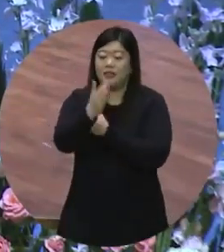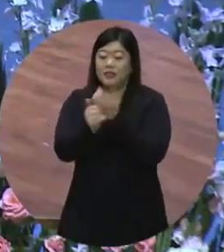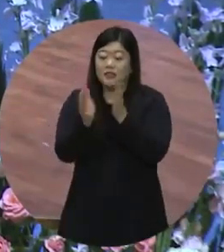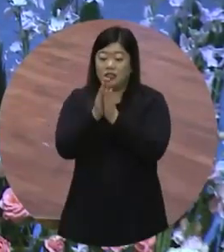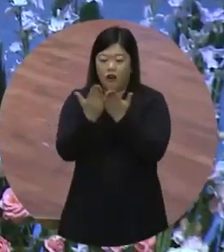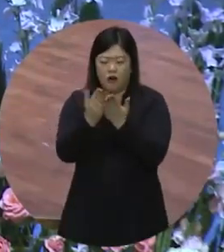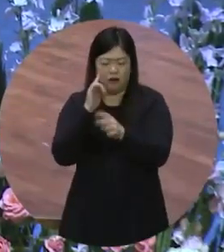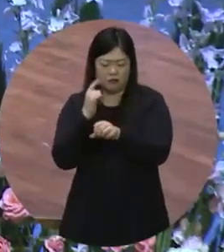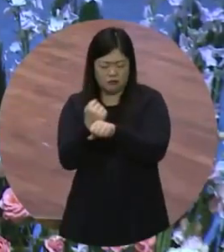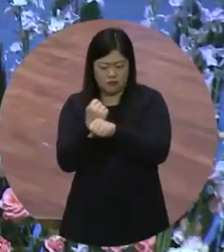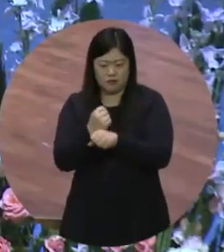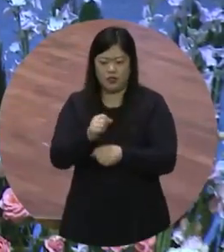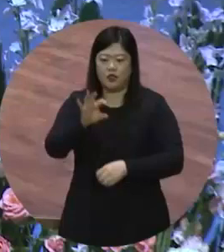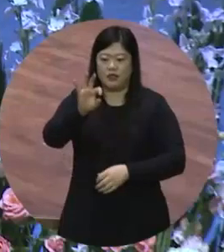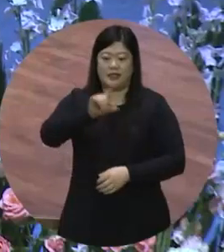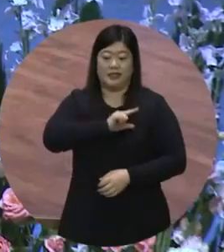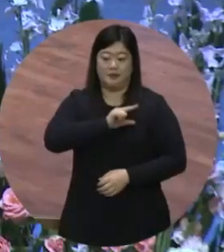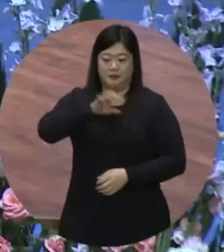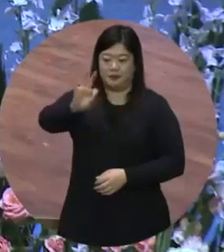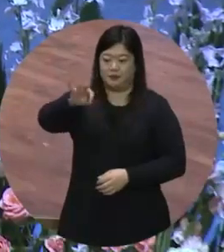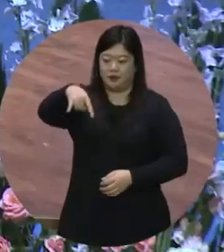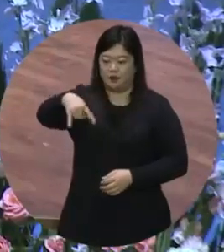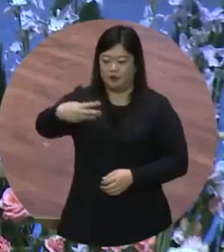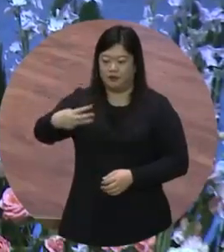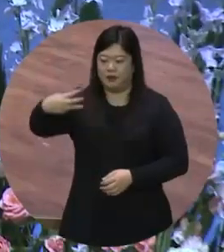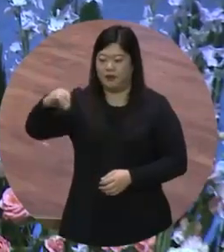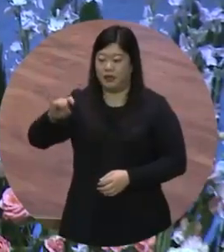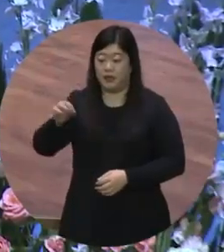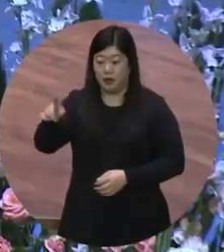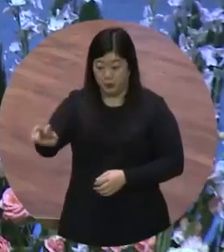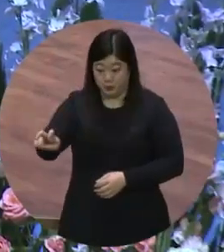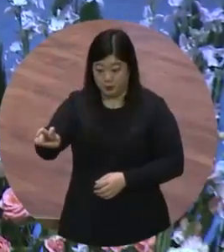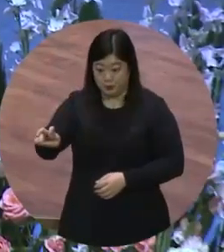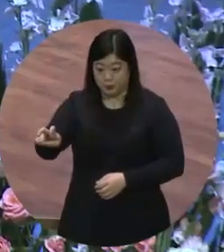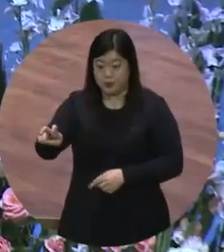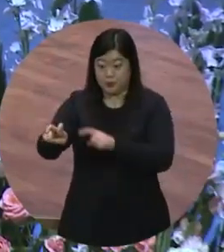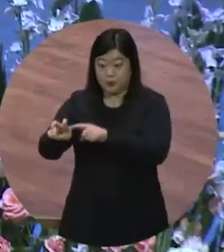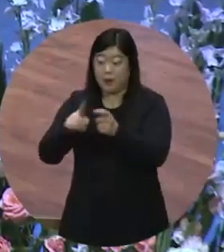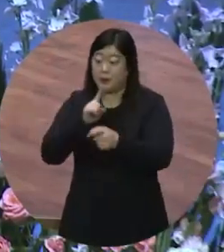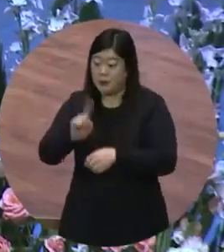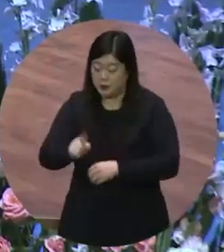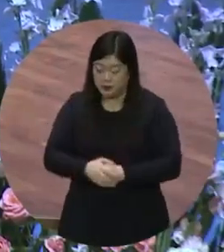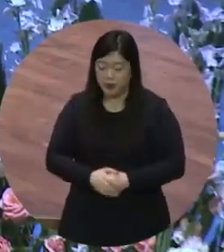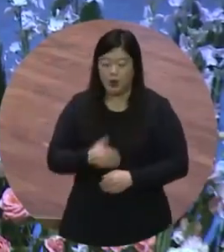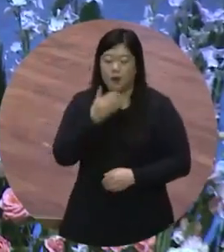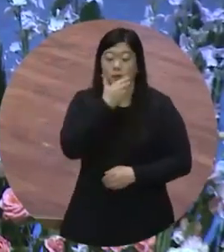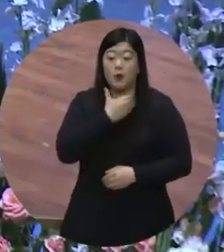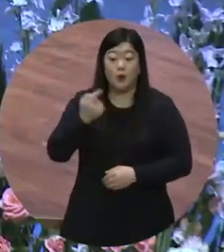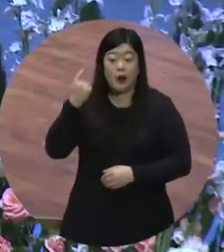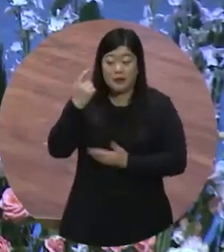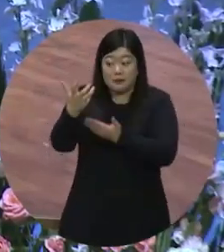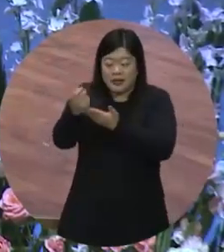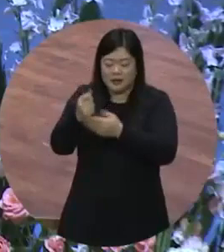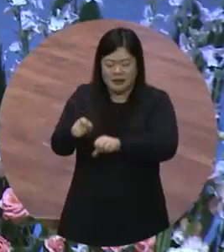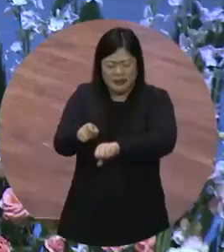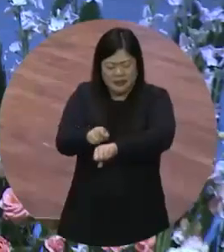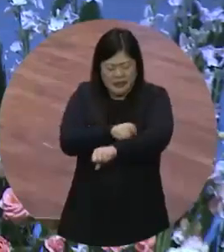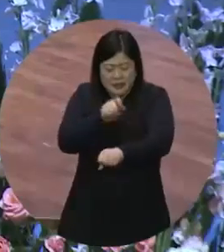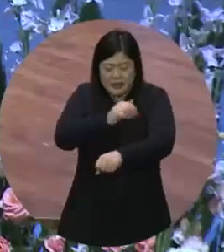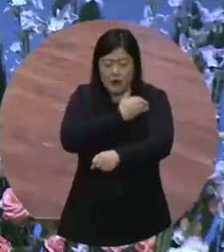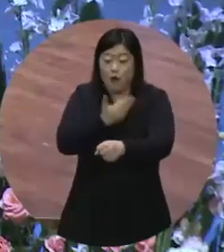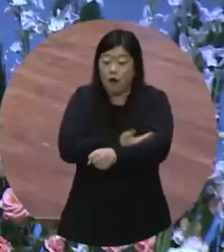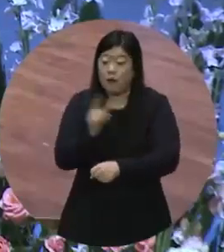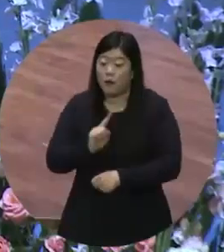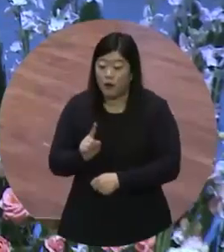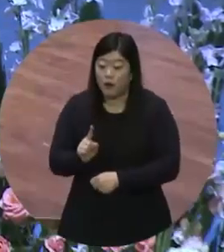윌리엄 바클레이는 복음의 특권은 나눔을 전제로 한다 그랬어요. 복음의 특권은 나눔을 전제로